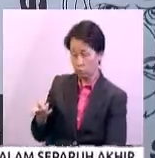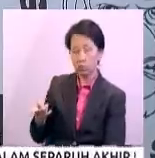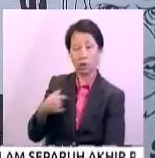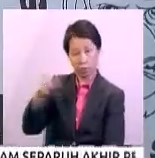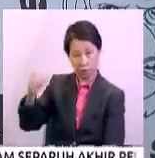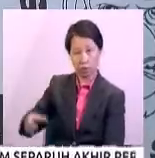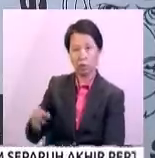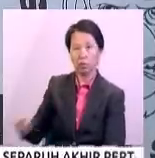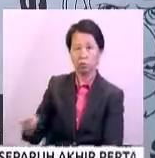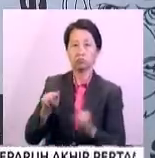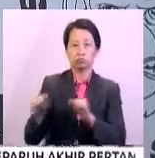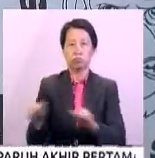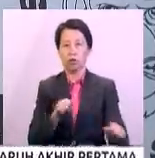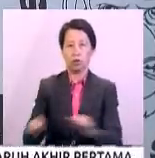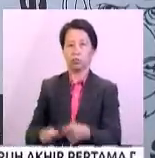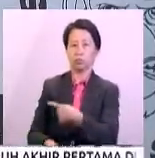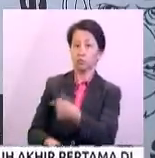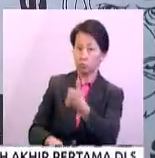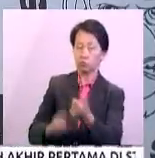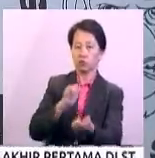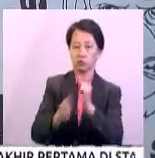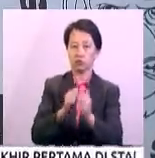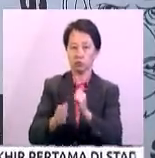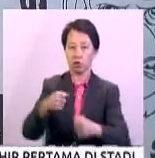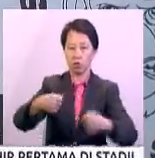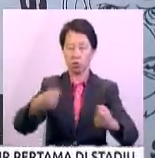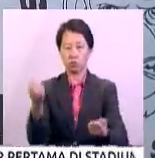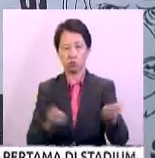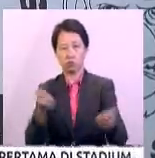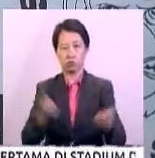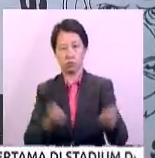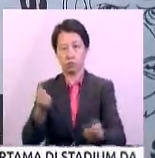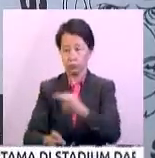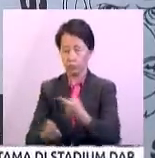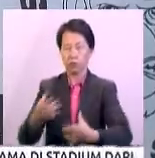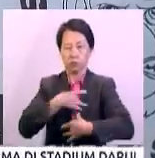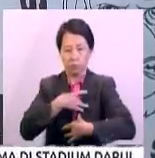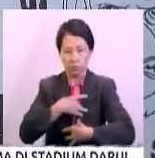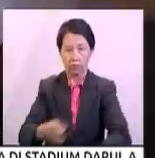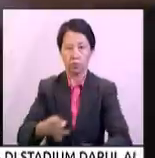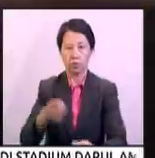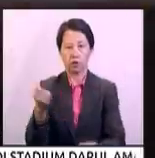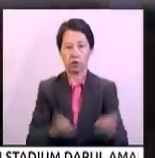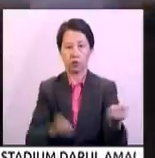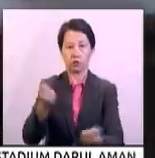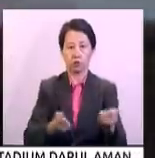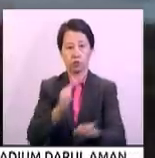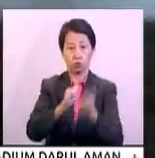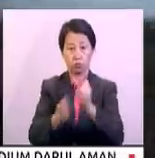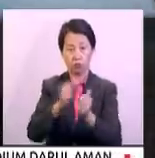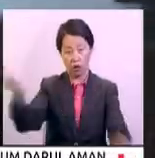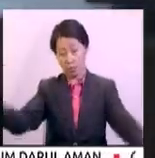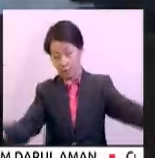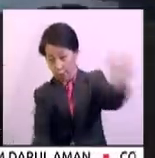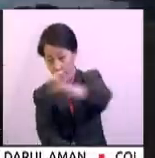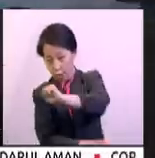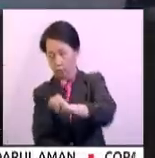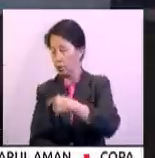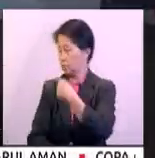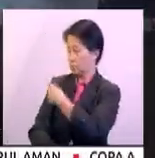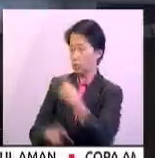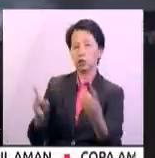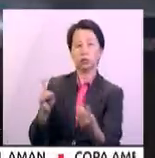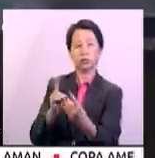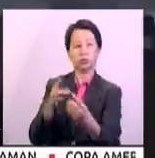memang aktif dalam sukan pemotoran dan dia juga minat dalam sukan drift. Tengku Jan Le ditemui